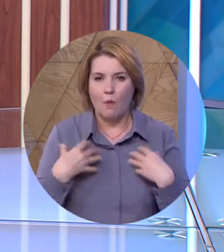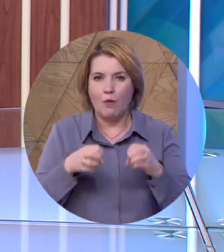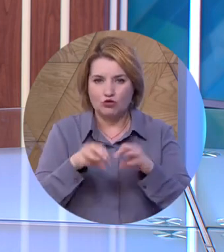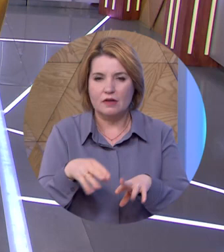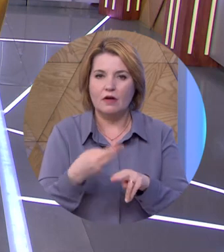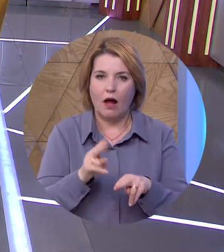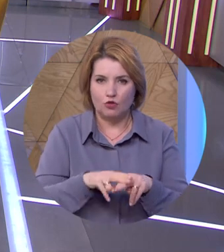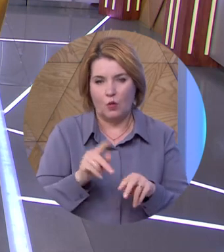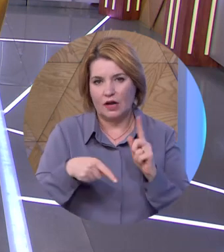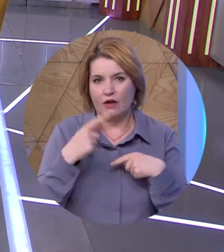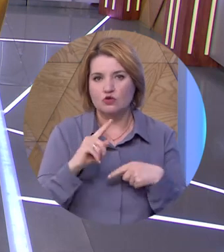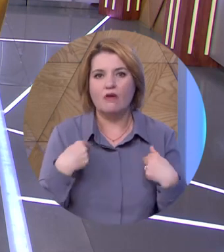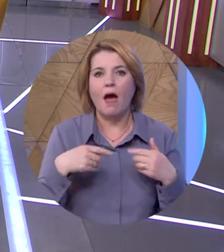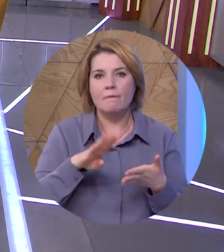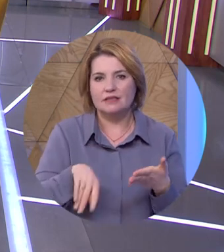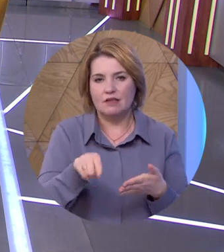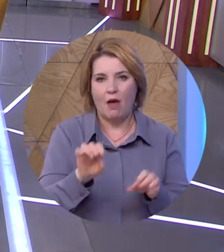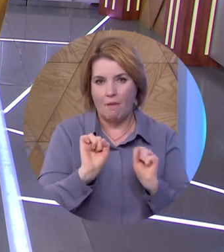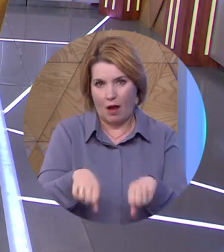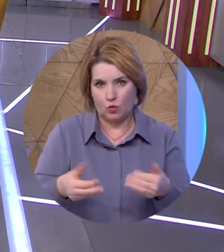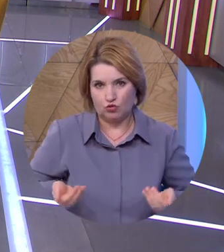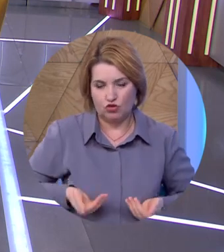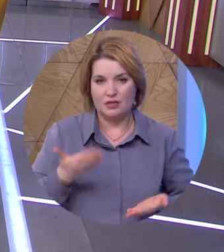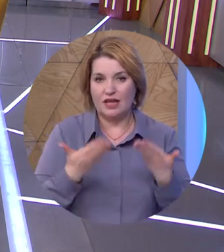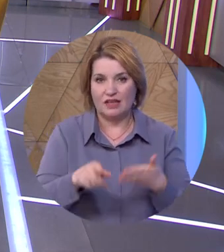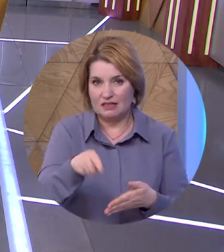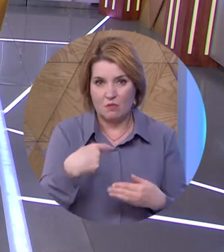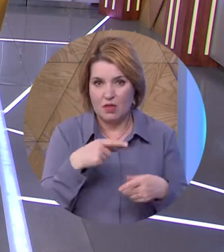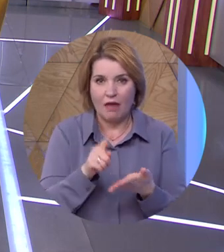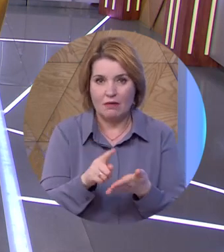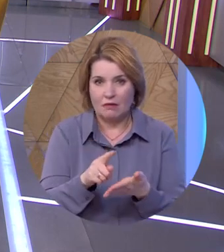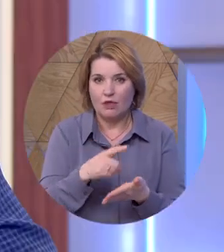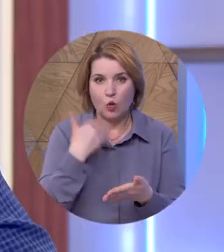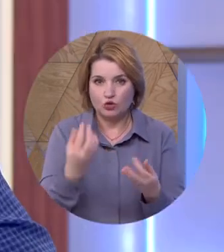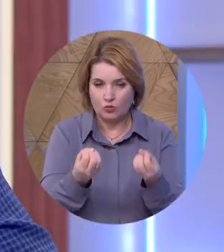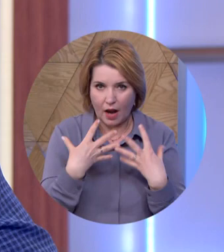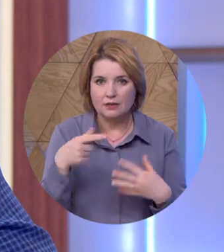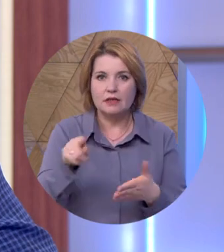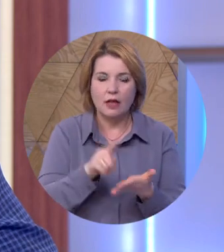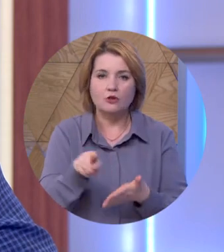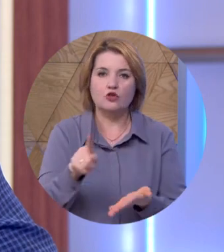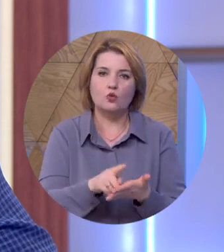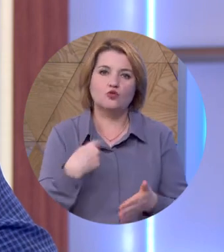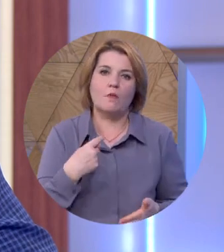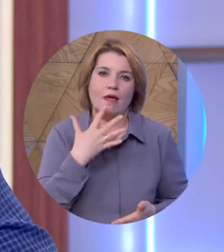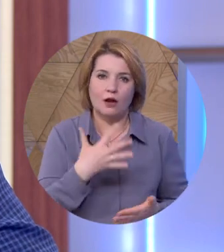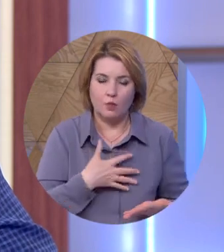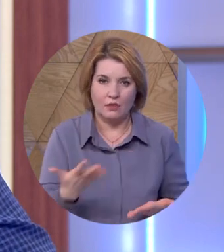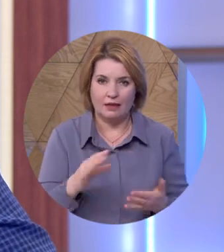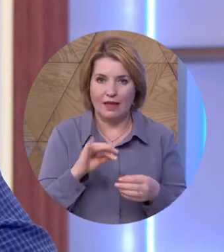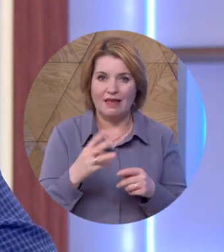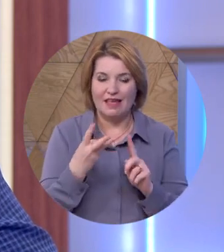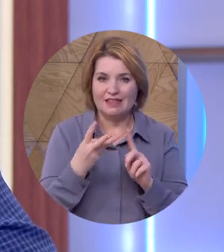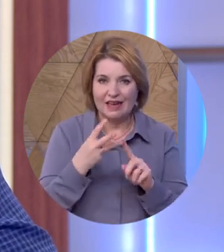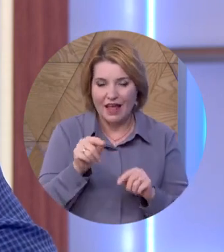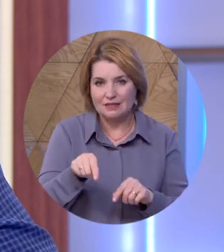и если не ты, ты не можешь меня бросить, ты обязан меня любить и так далее. И самый страшный, наверное, это искуситель,